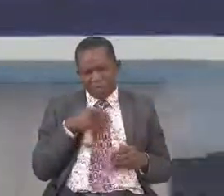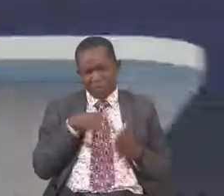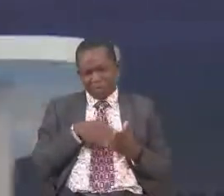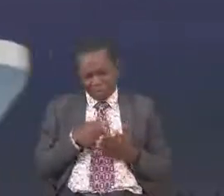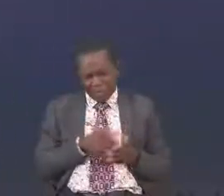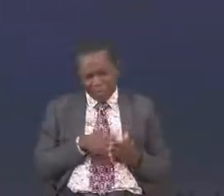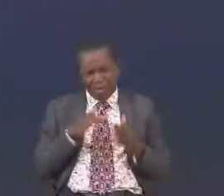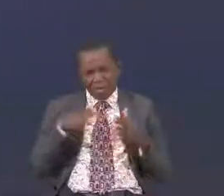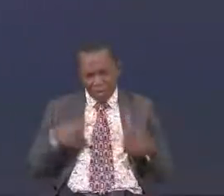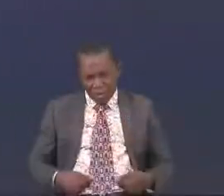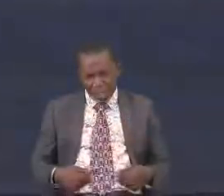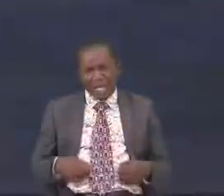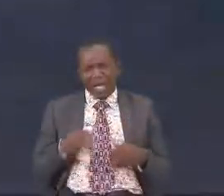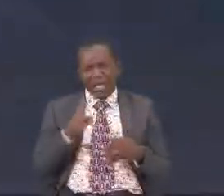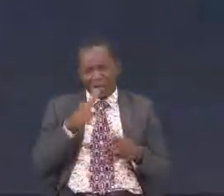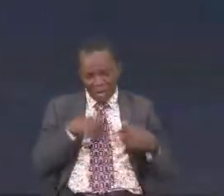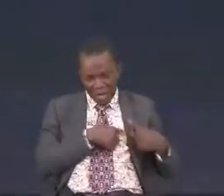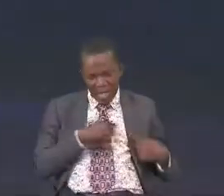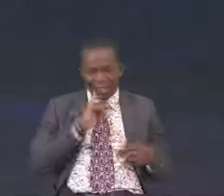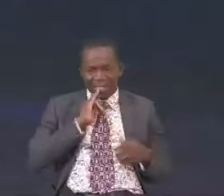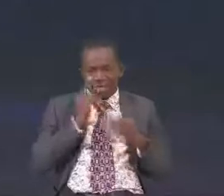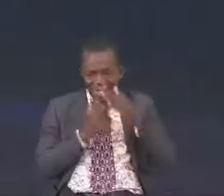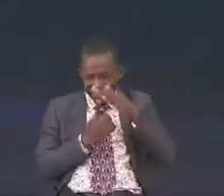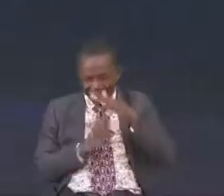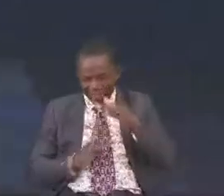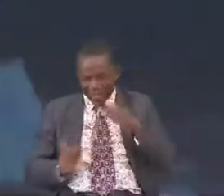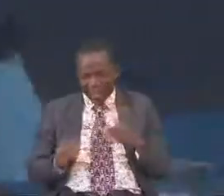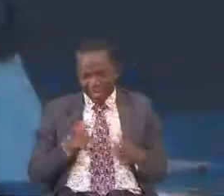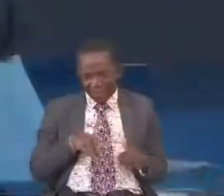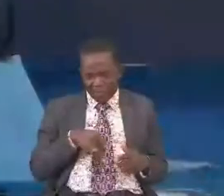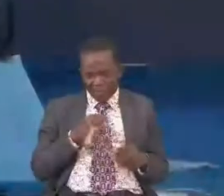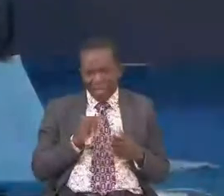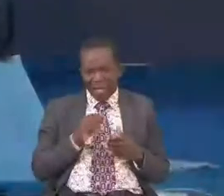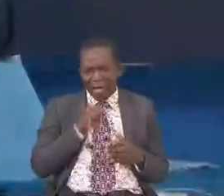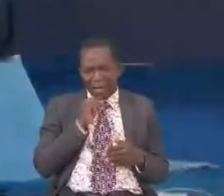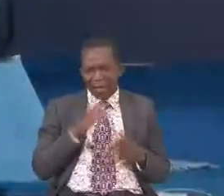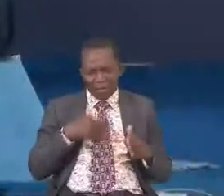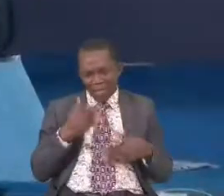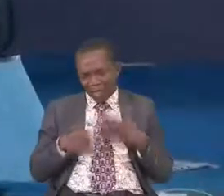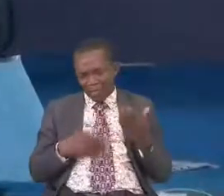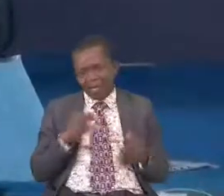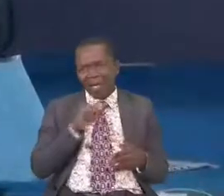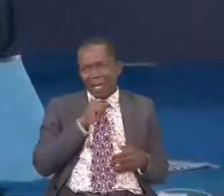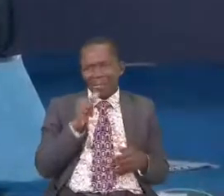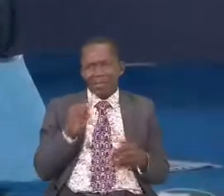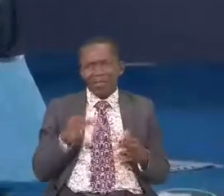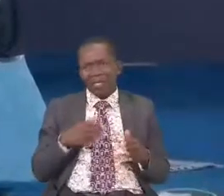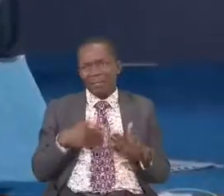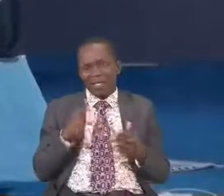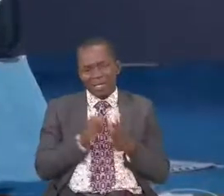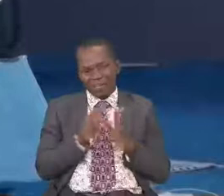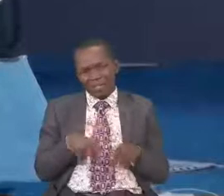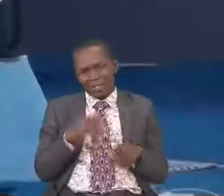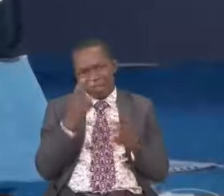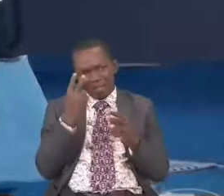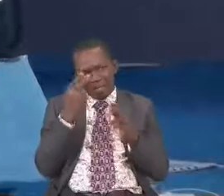s'enfonce maintenant, je ne suis pas content, je ne suis pas au sommet du monde. J'étais excité avant maintenant. Cette personne qui m'a rabaissé là et telle qui m'a regardé,